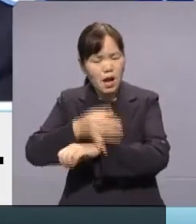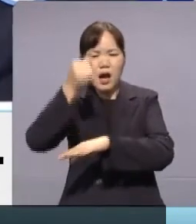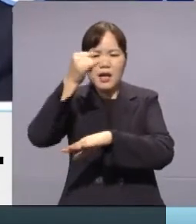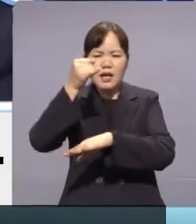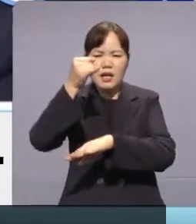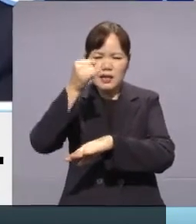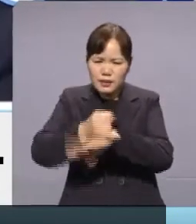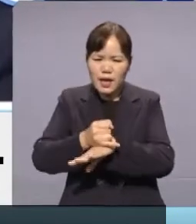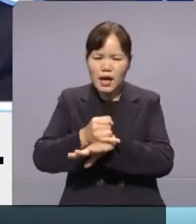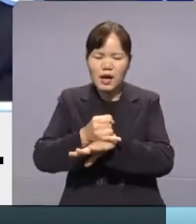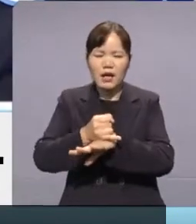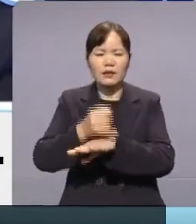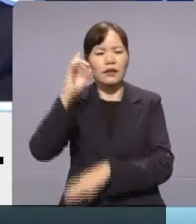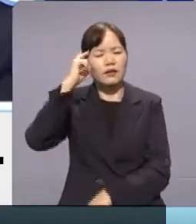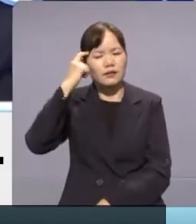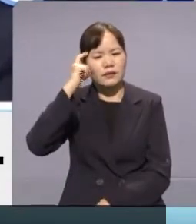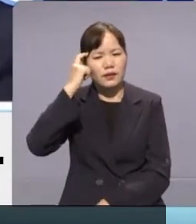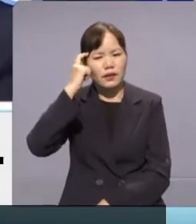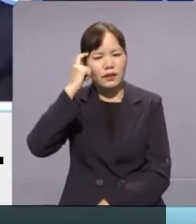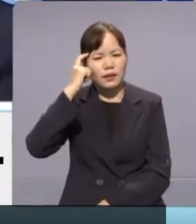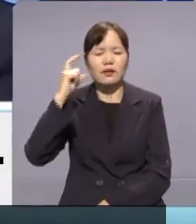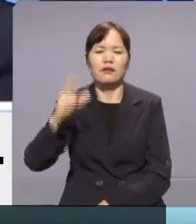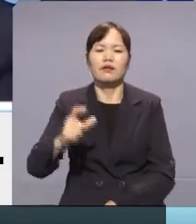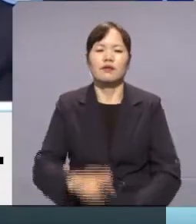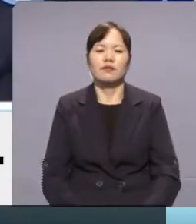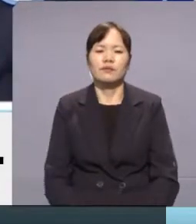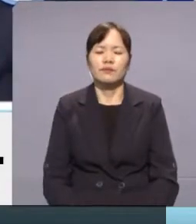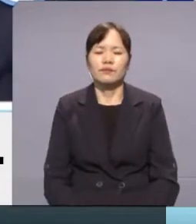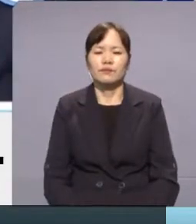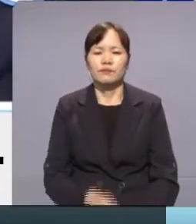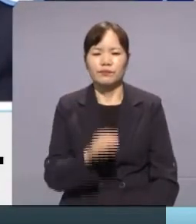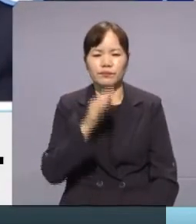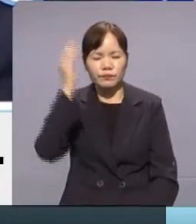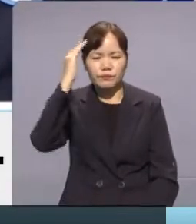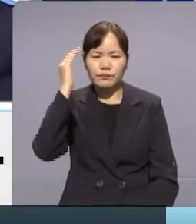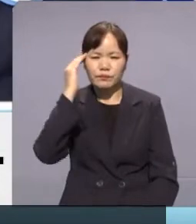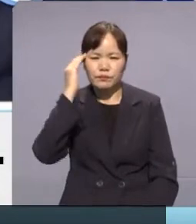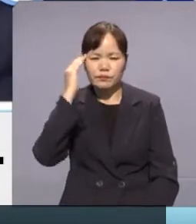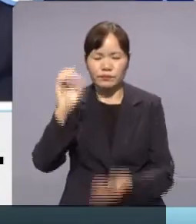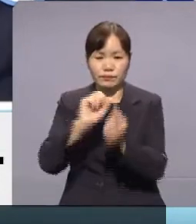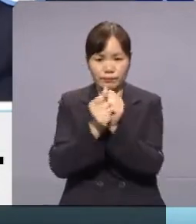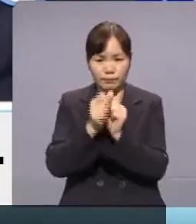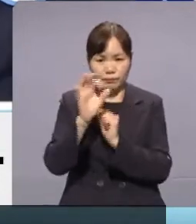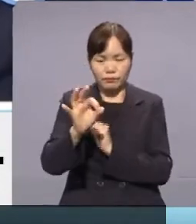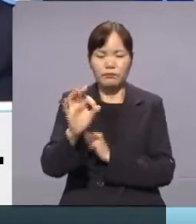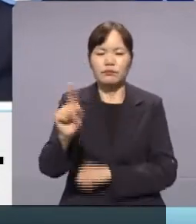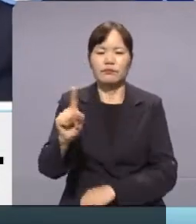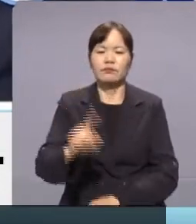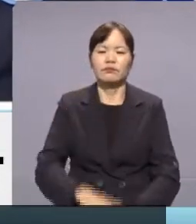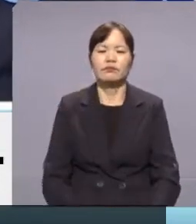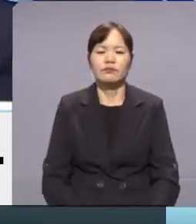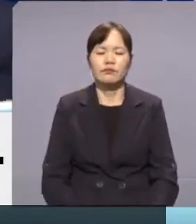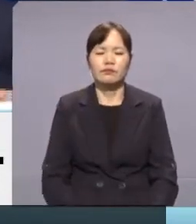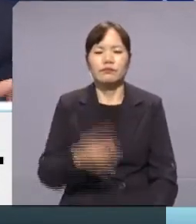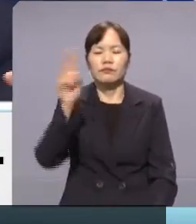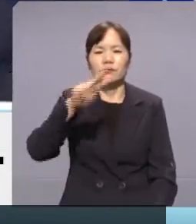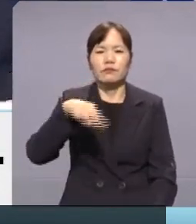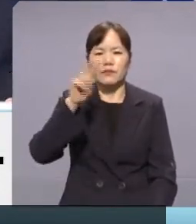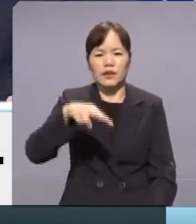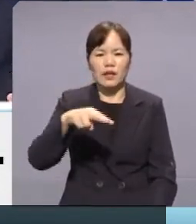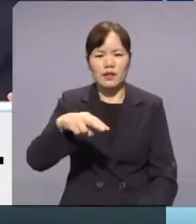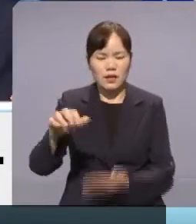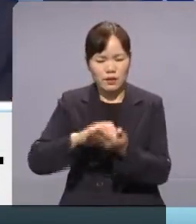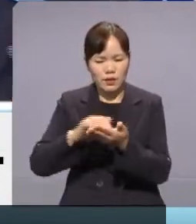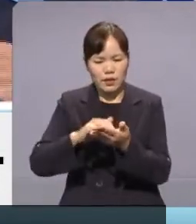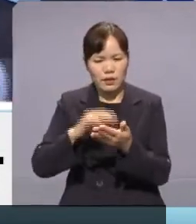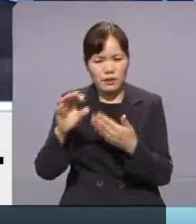어떻게 보면 바닥이라는 인식이 이제 워낙 강한 거고요. 네. 사실 한국의 그 주식 같은 경우에는 이게 달러로 환산을 하게 되면 달러